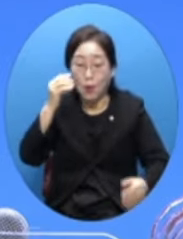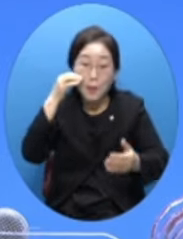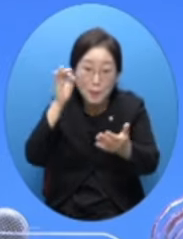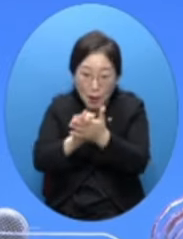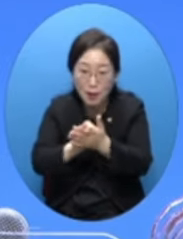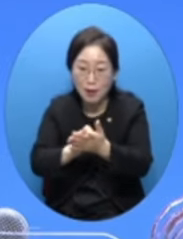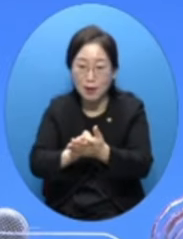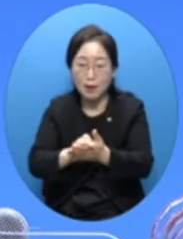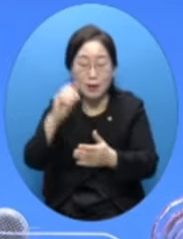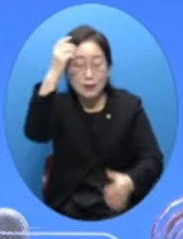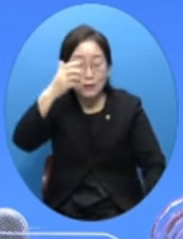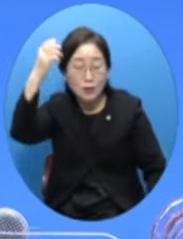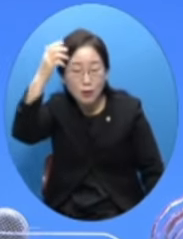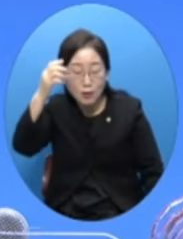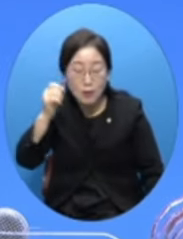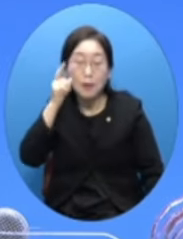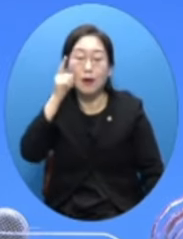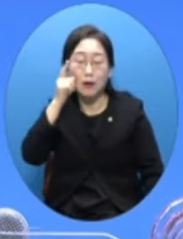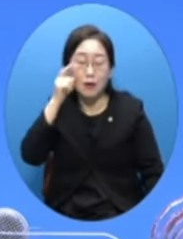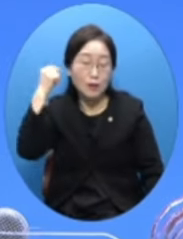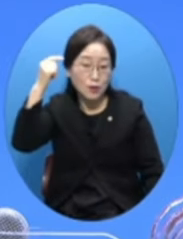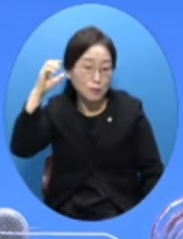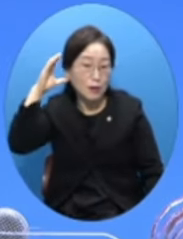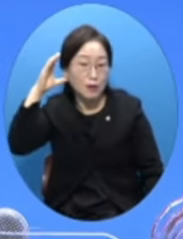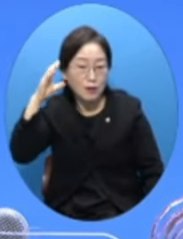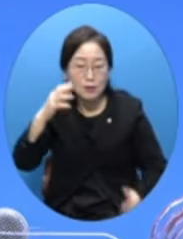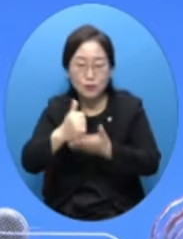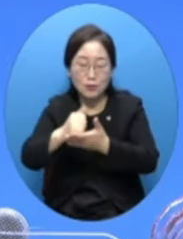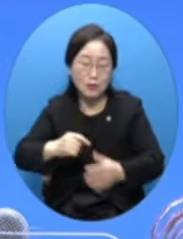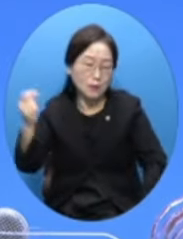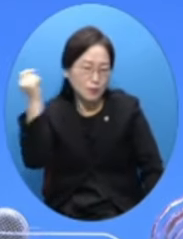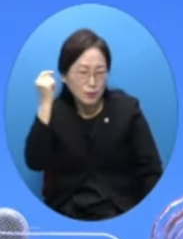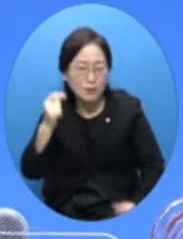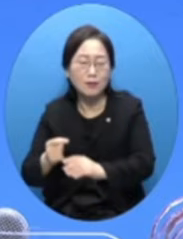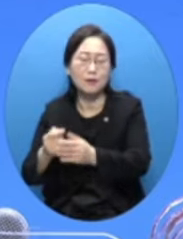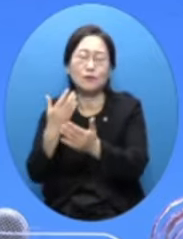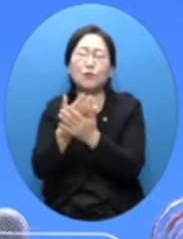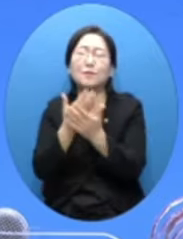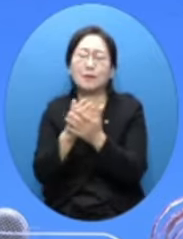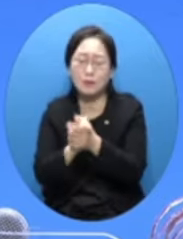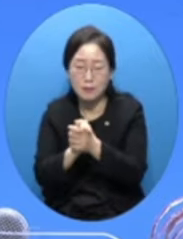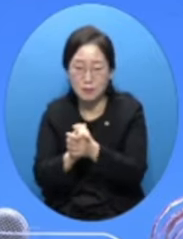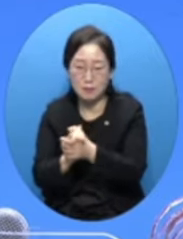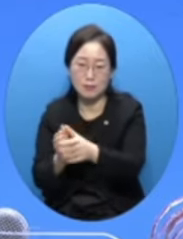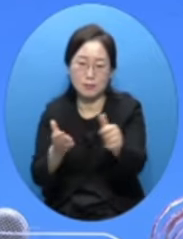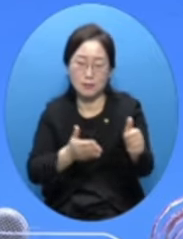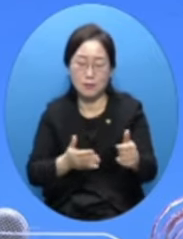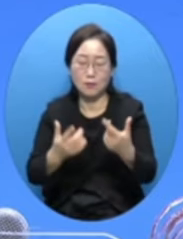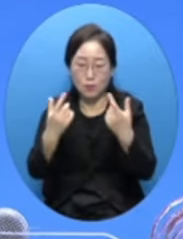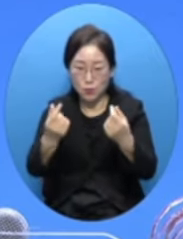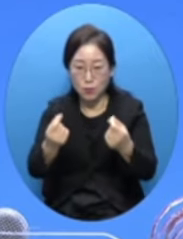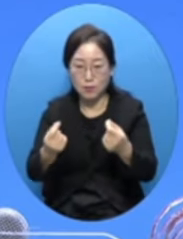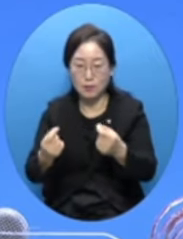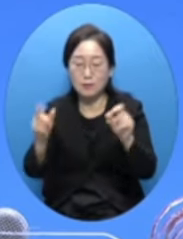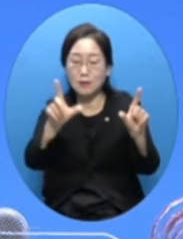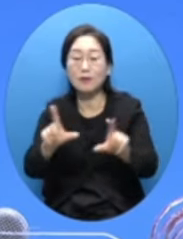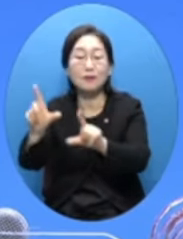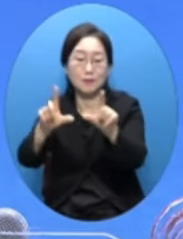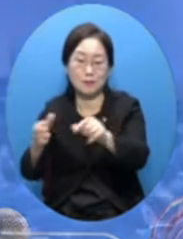끼어 있어서 영의 귀가 열려서 늘 주님의 음성을 듣게 하여 주시옵소서. 그 같은 삶을 살아가게 되기를